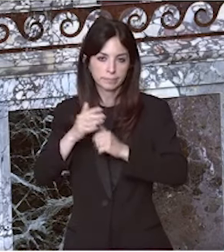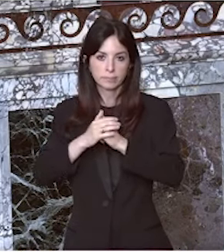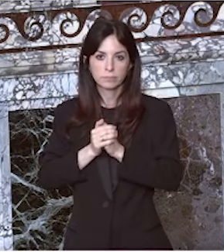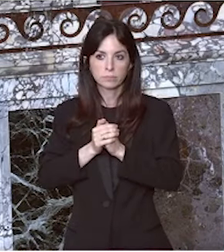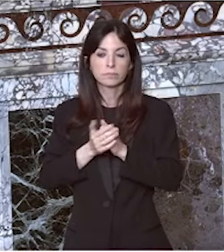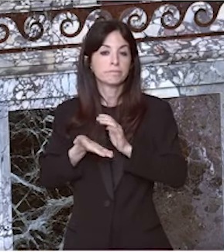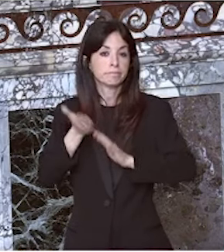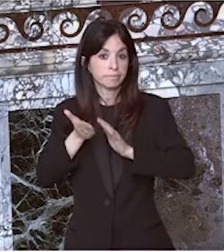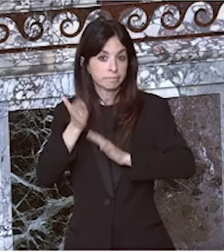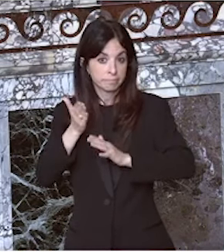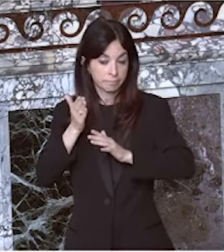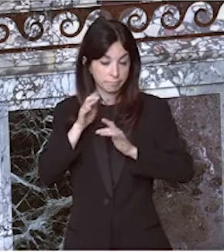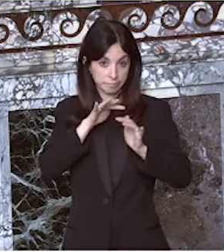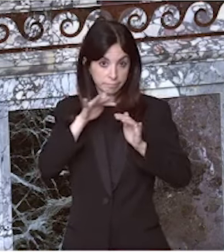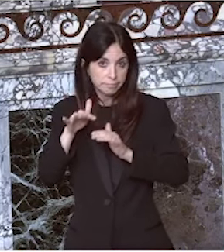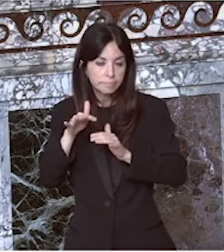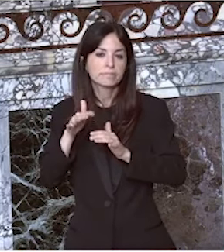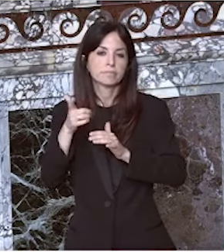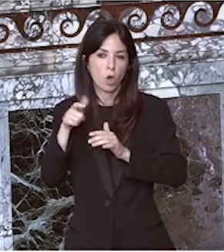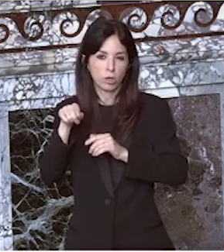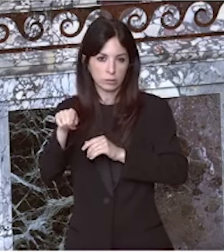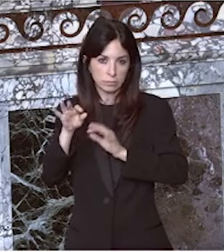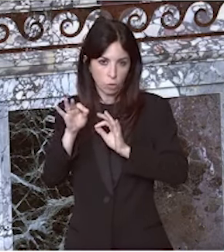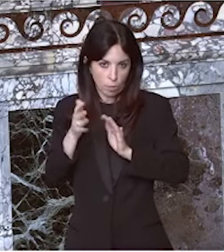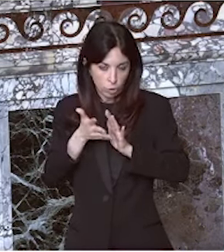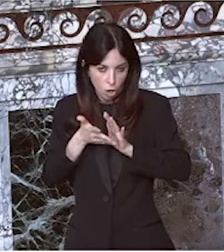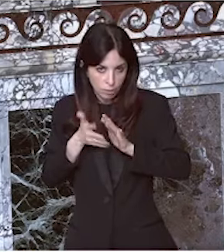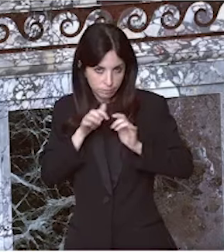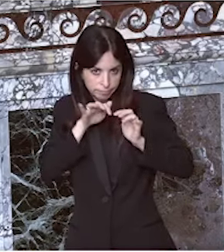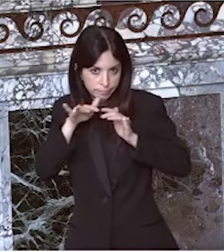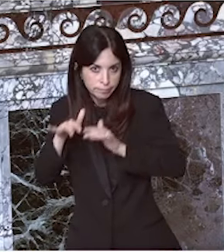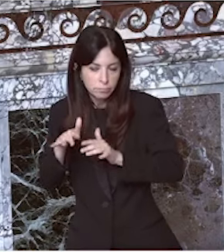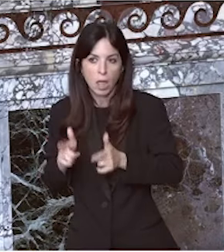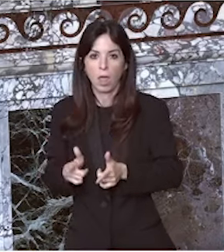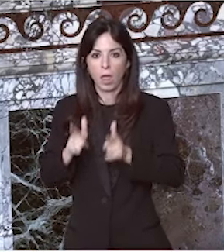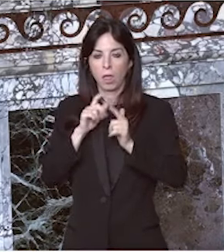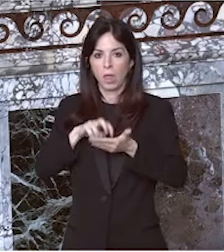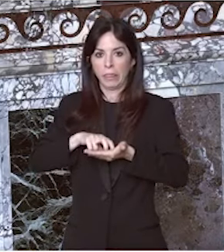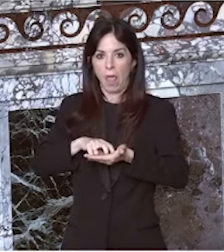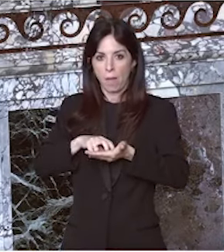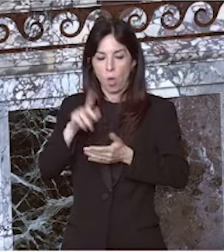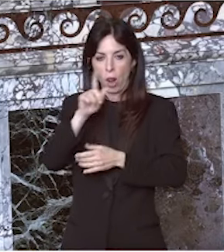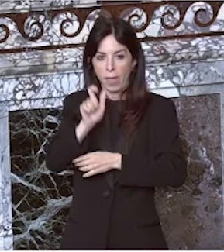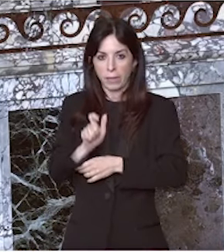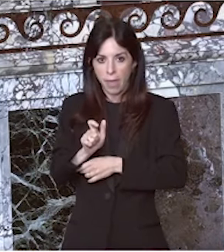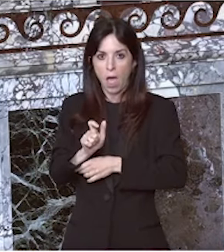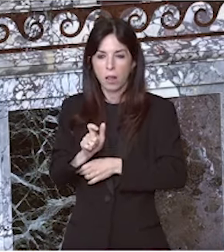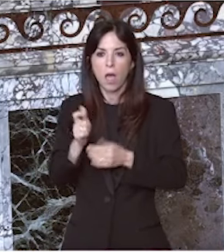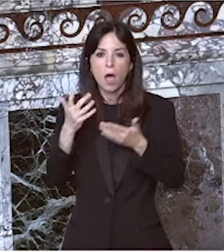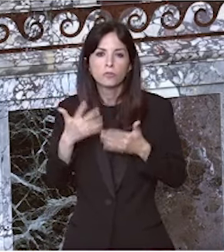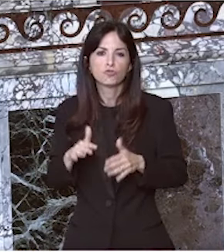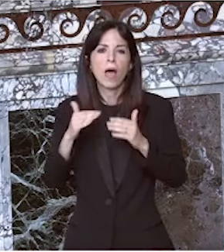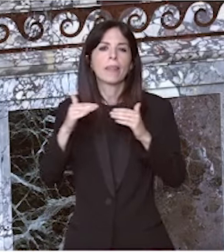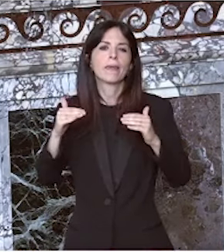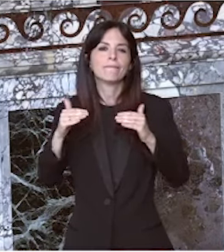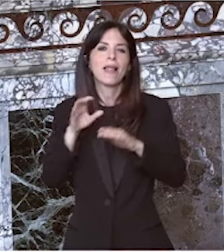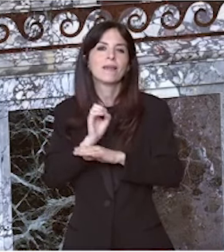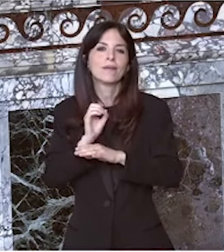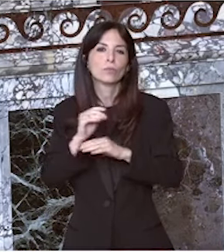L'esodo, perché è un esodo, indebolisce la dotazione di capitale umano del nostro paese, tradizionalmente afflitto da bassi livelli